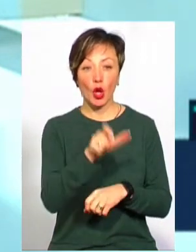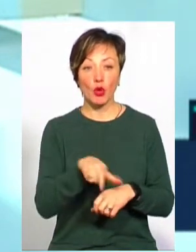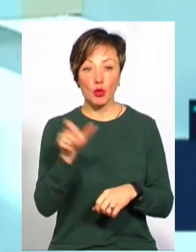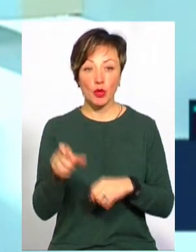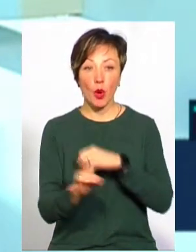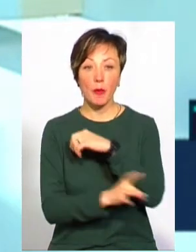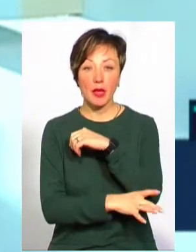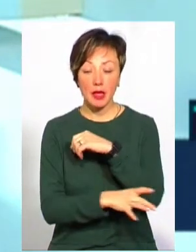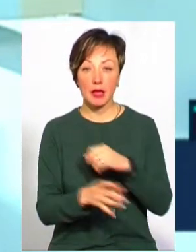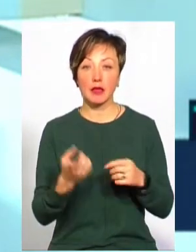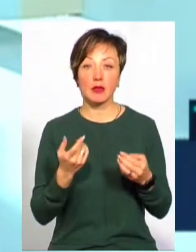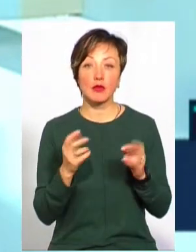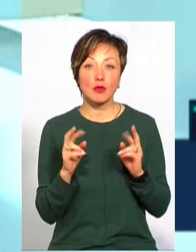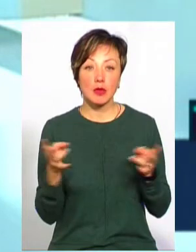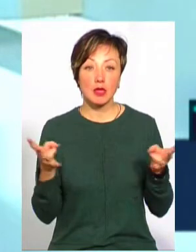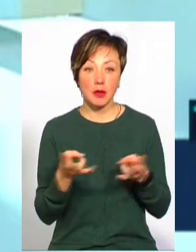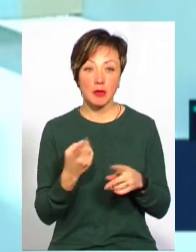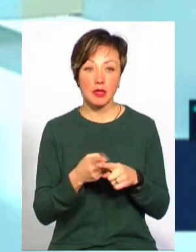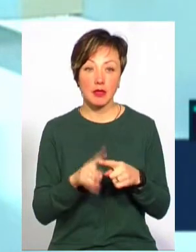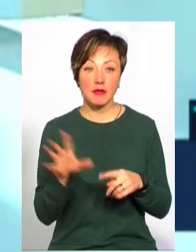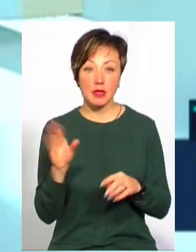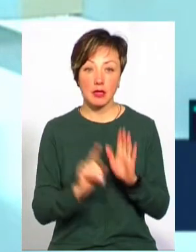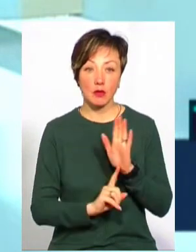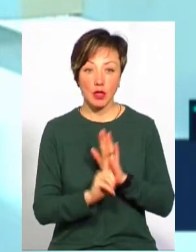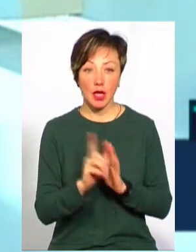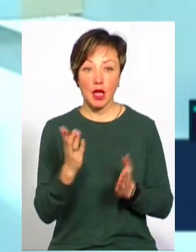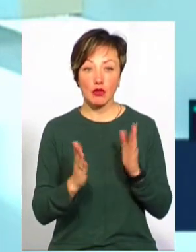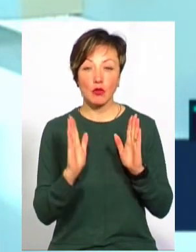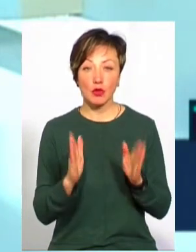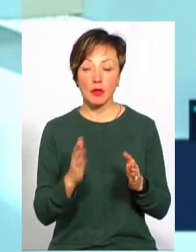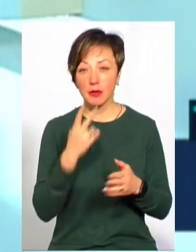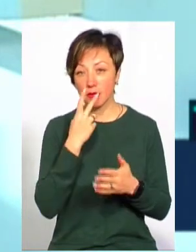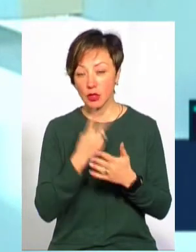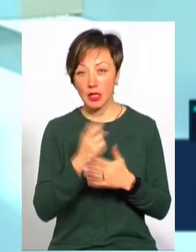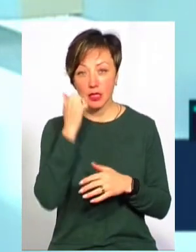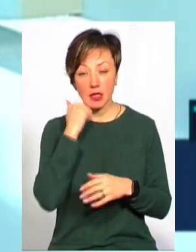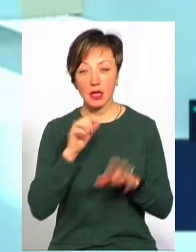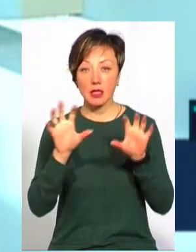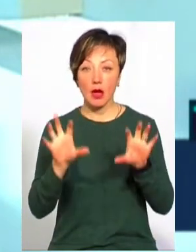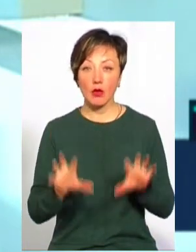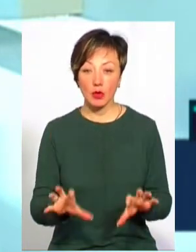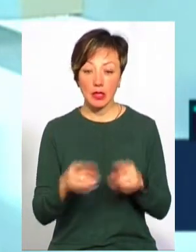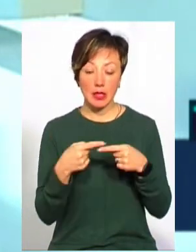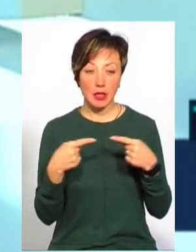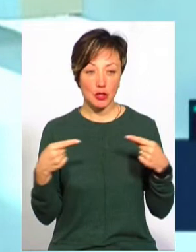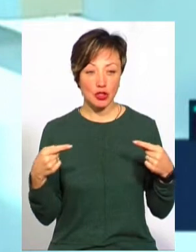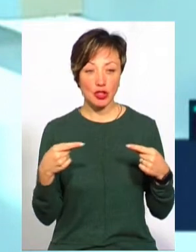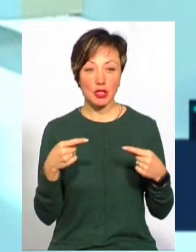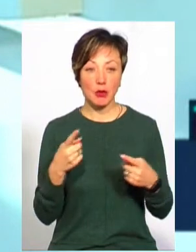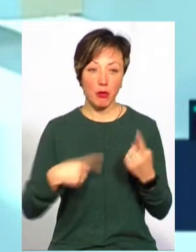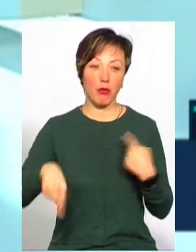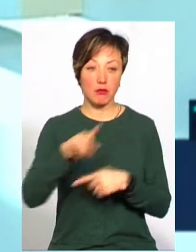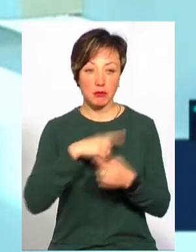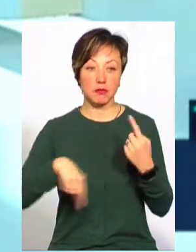Люди обідніли. Тому якось же ж потрібно це все запускати. І якщо ми будемо зважати на старі закони, на старі речі, і йти по